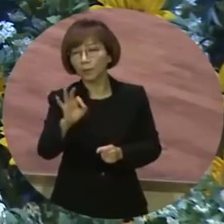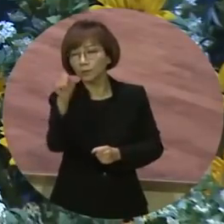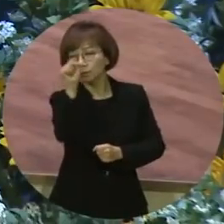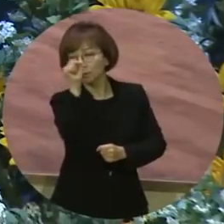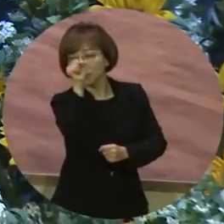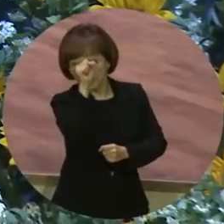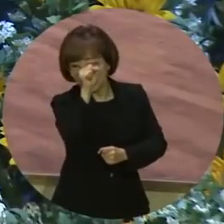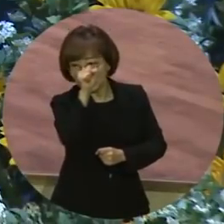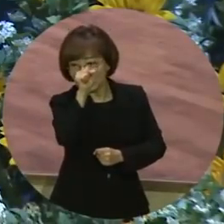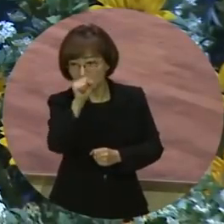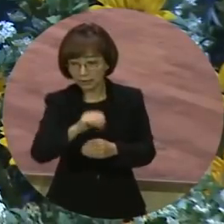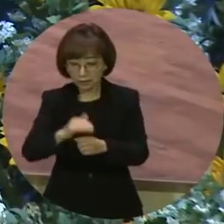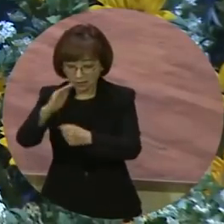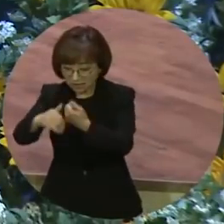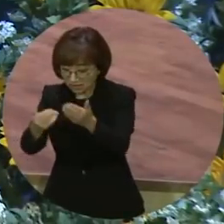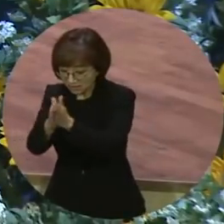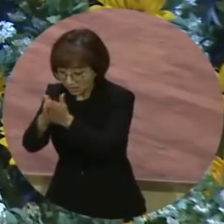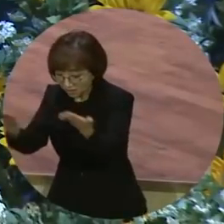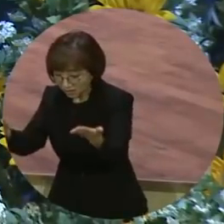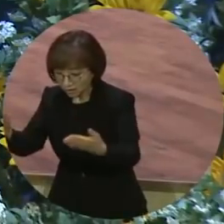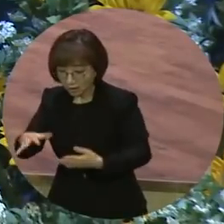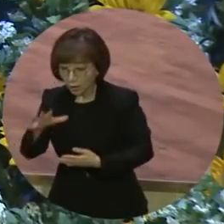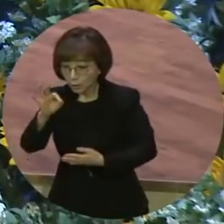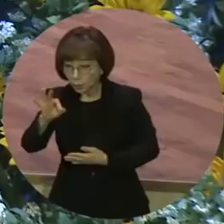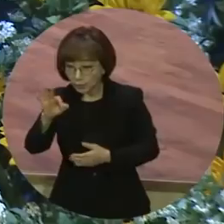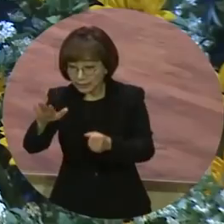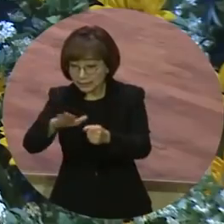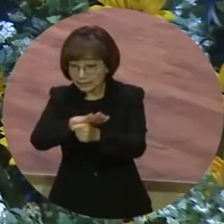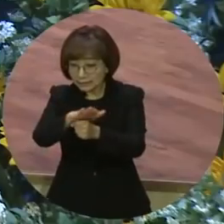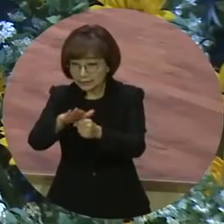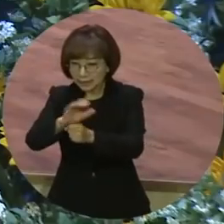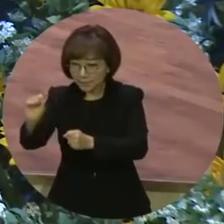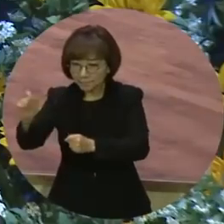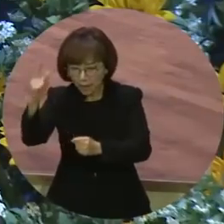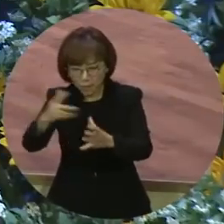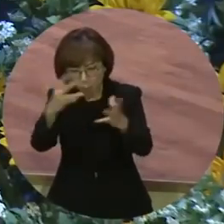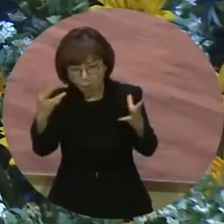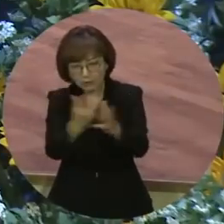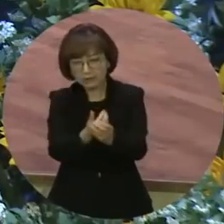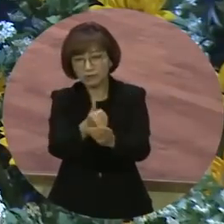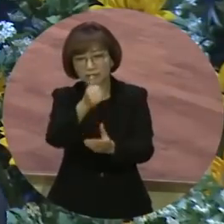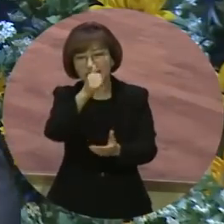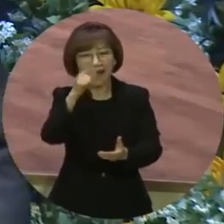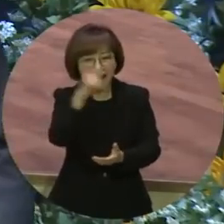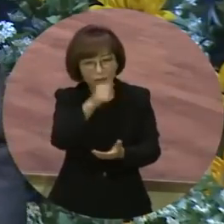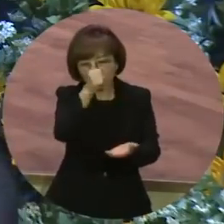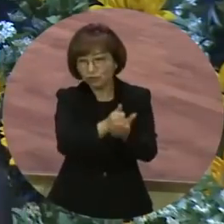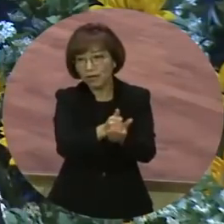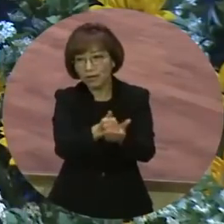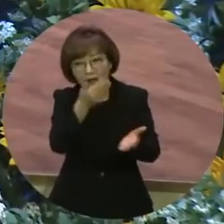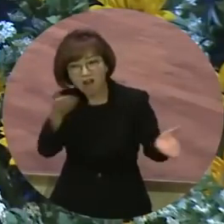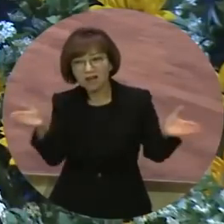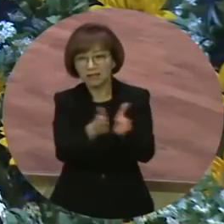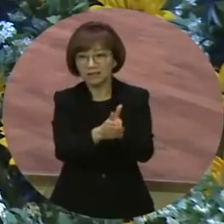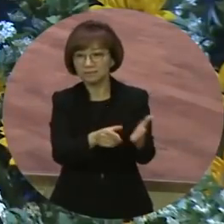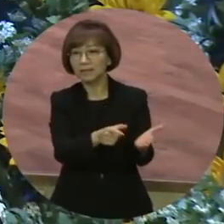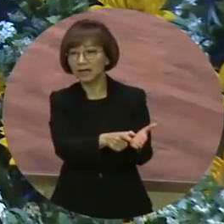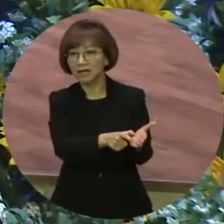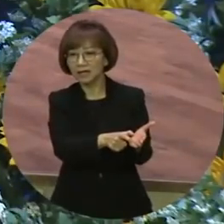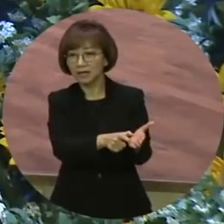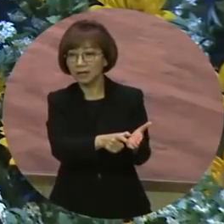성경은 돈을 사랑함이 일만 악의 뿌리다 그랬어. 이게 종교라. 이게 하나님이라.